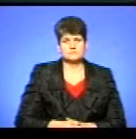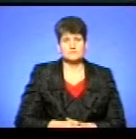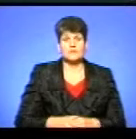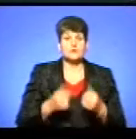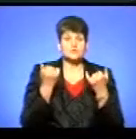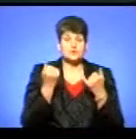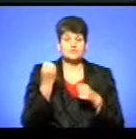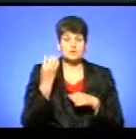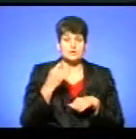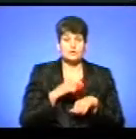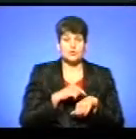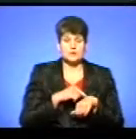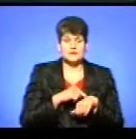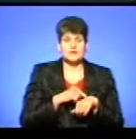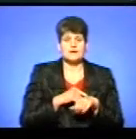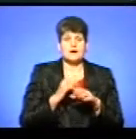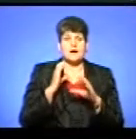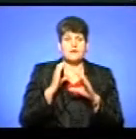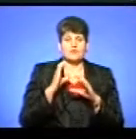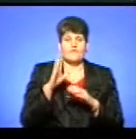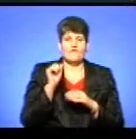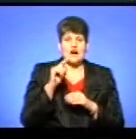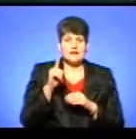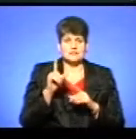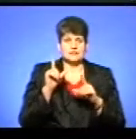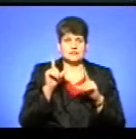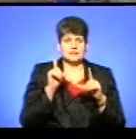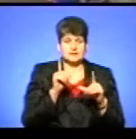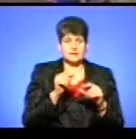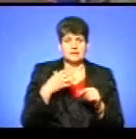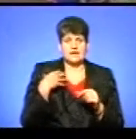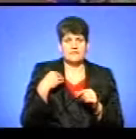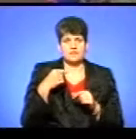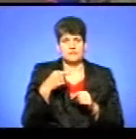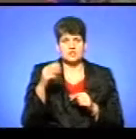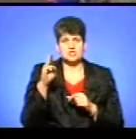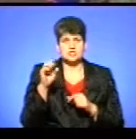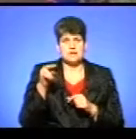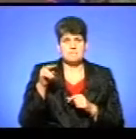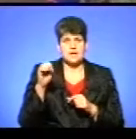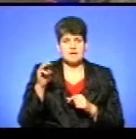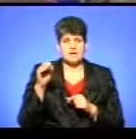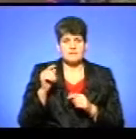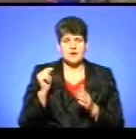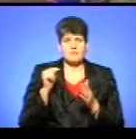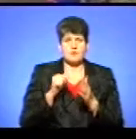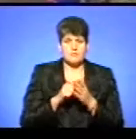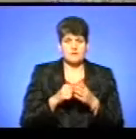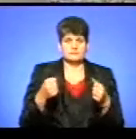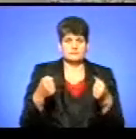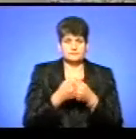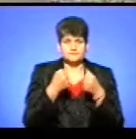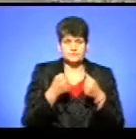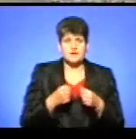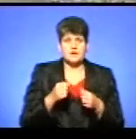Сьогодні о 14-й годині рейсовий автобус «ВАЗ», який курсує в напрямку Львів-Шепетівка, потрапив у дорожньо-транспортну пригоду. Аварія